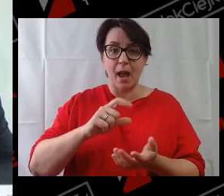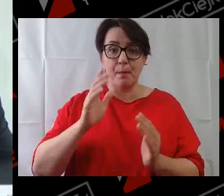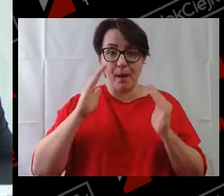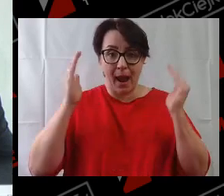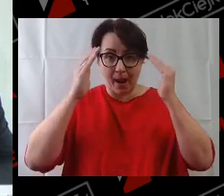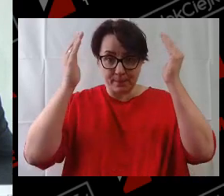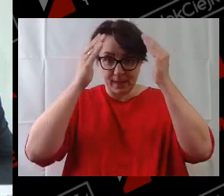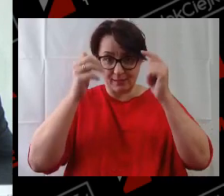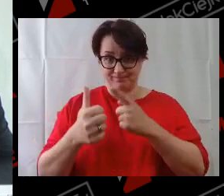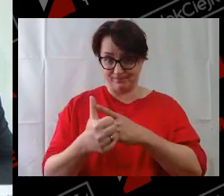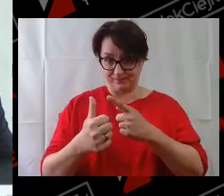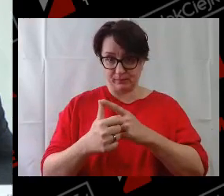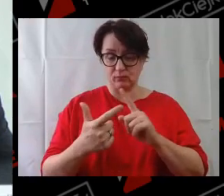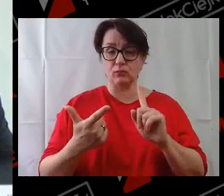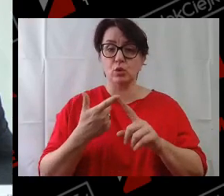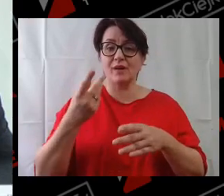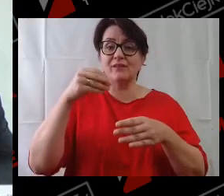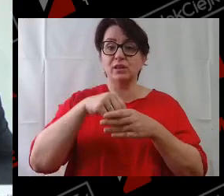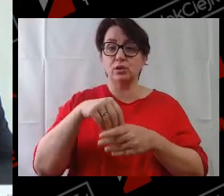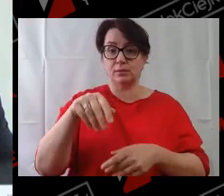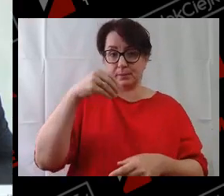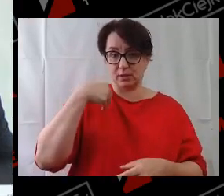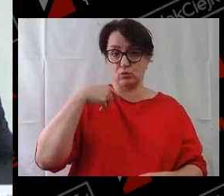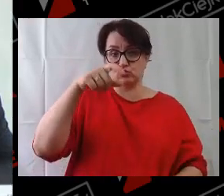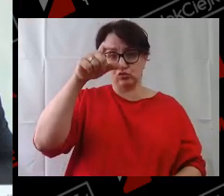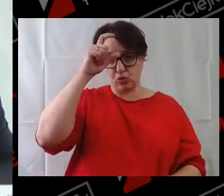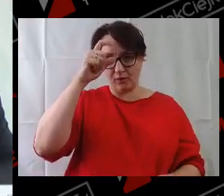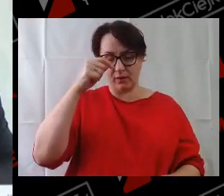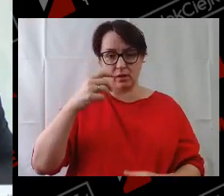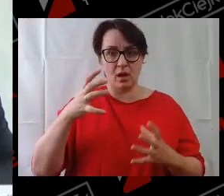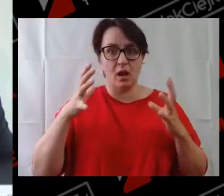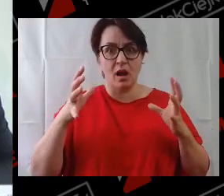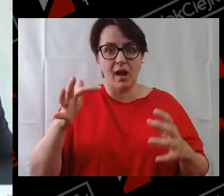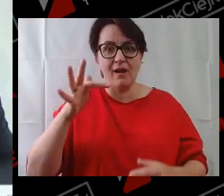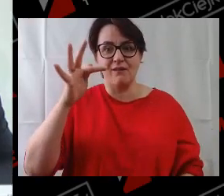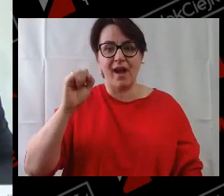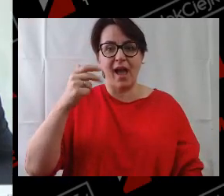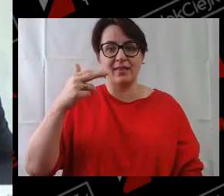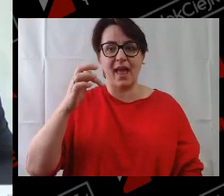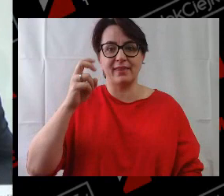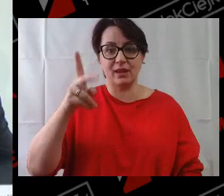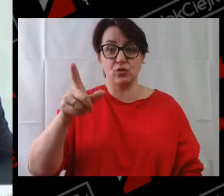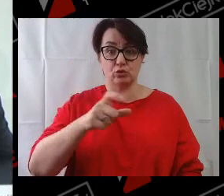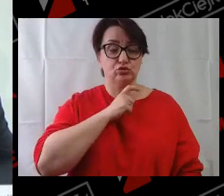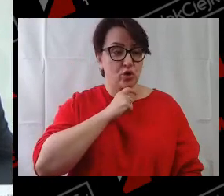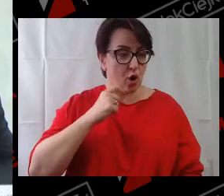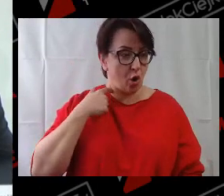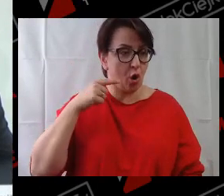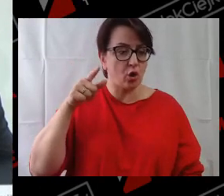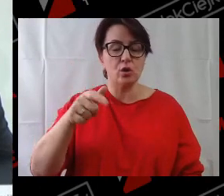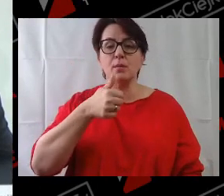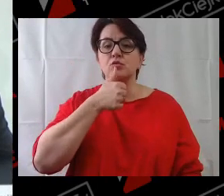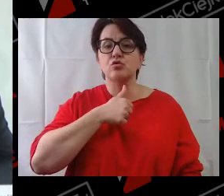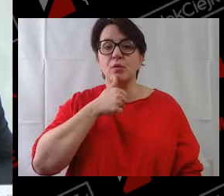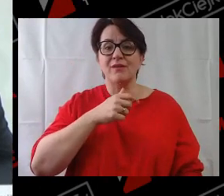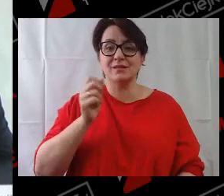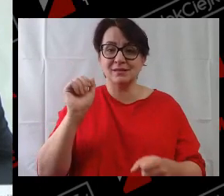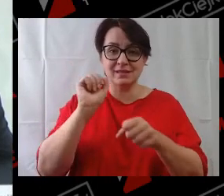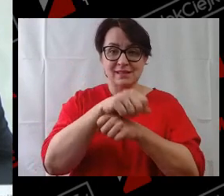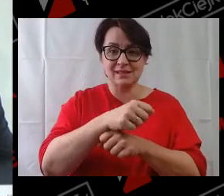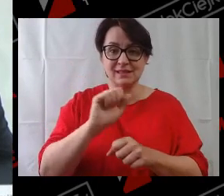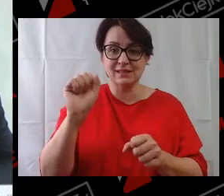drugie wśród nich był człowiek taki fanatyk ksiądz zresztą jak który próbował dokonać zamachu na Jana Pawła